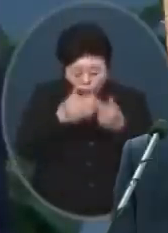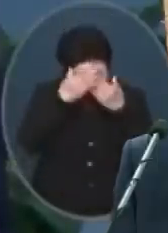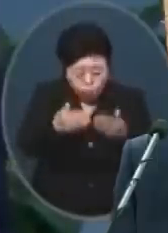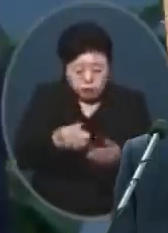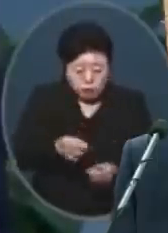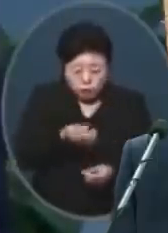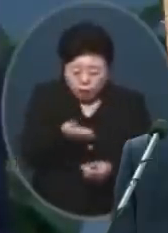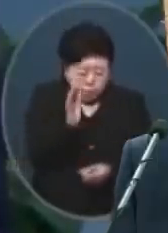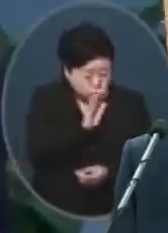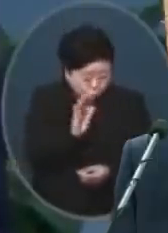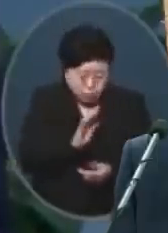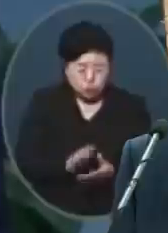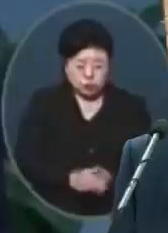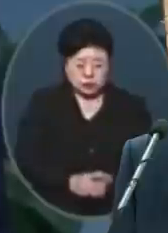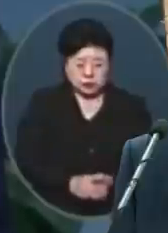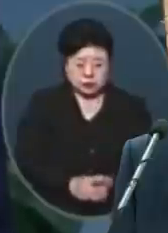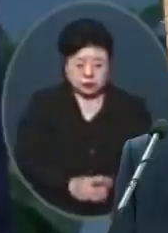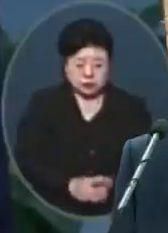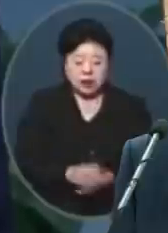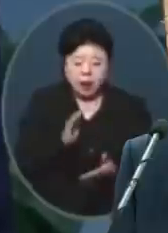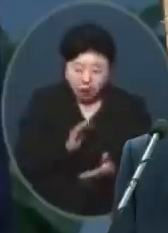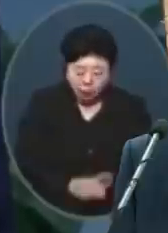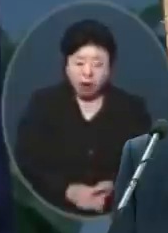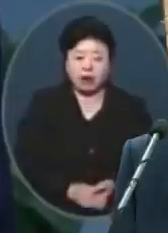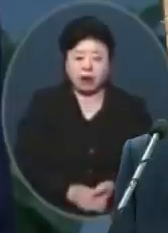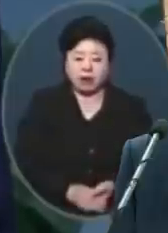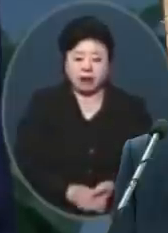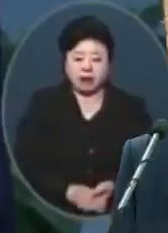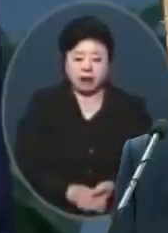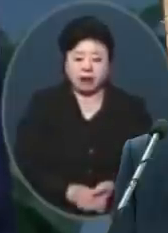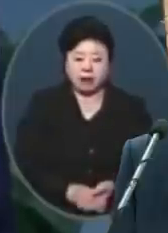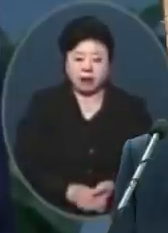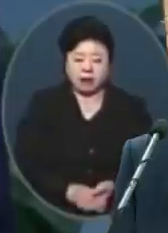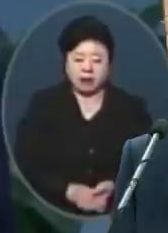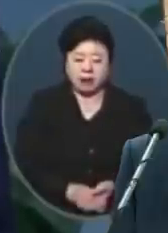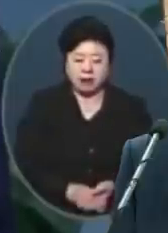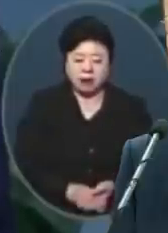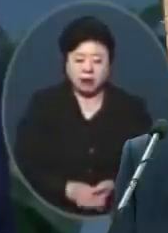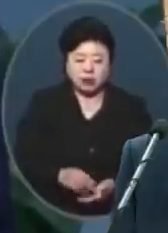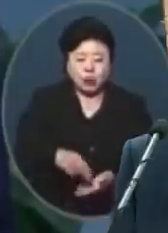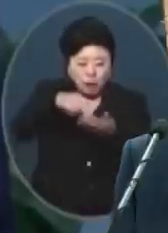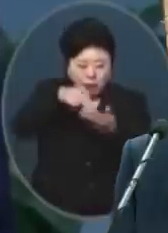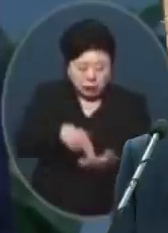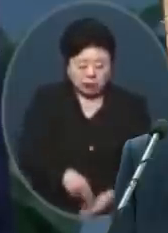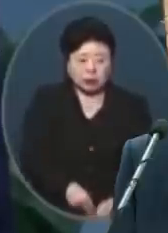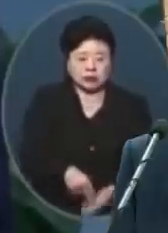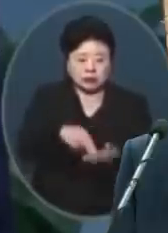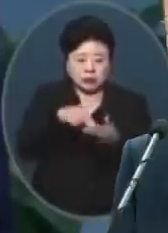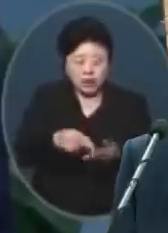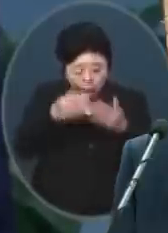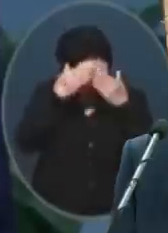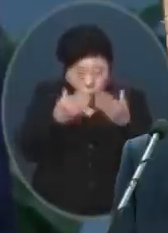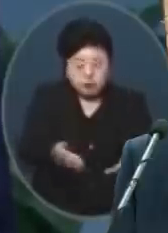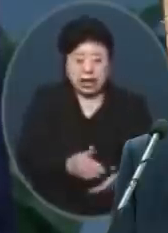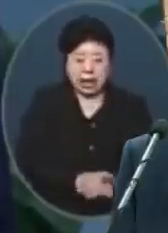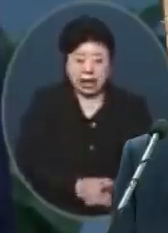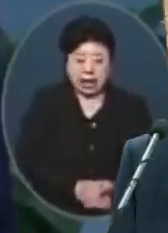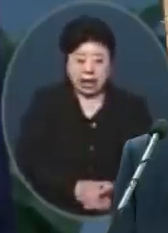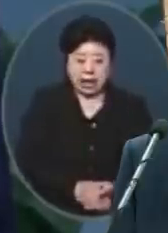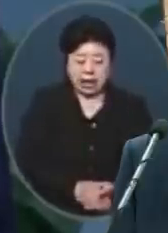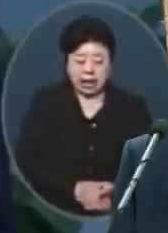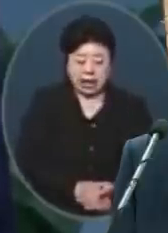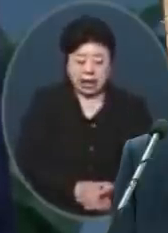내고 타오옵니다 아 이렇게 거대한 시술을 하는데 돈을 안 내고 공짜로 타고